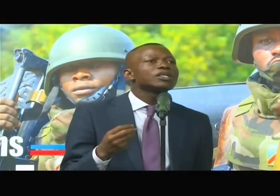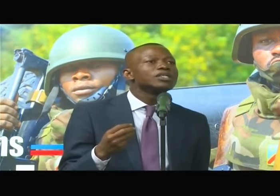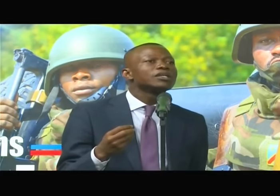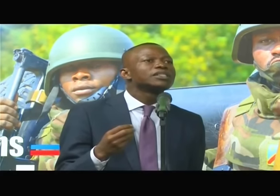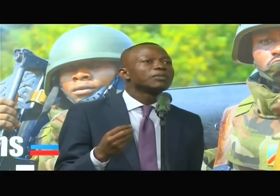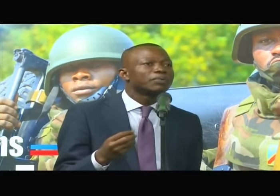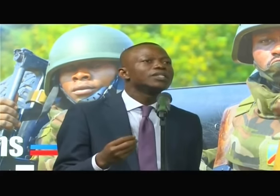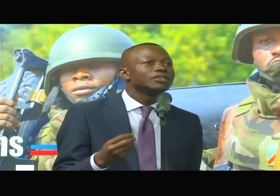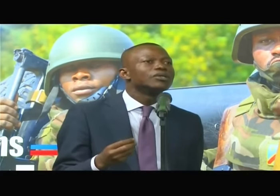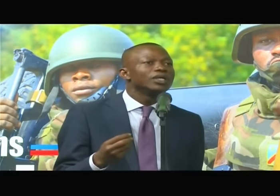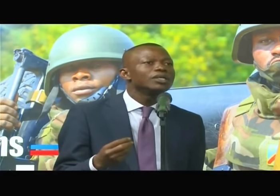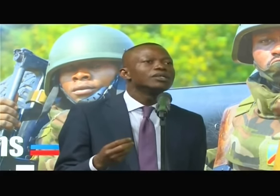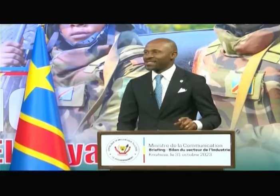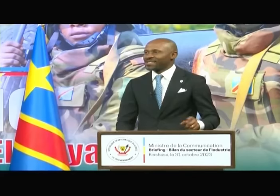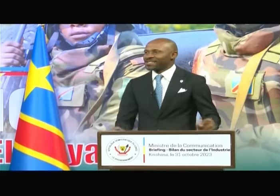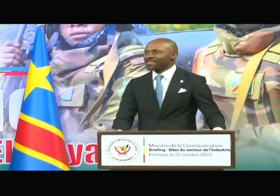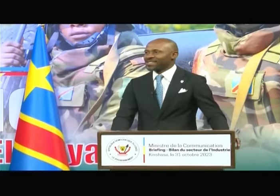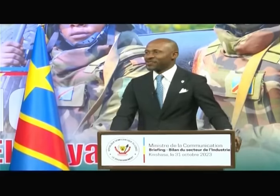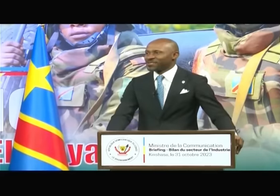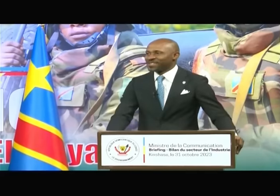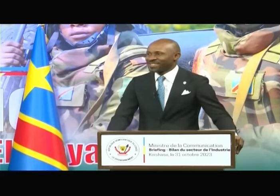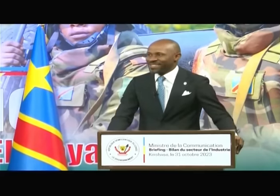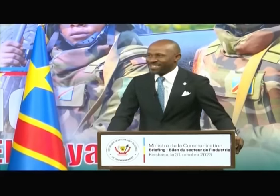pourquoi est-ce que les entreprises...